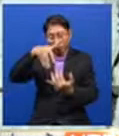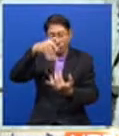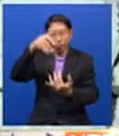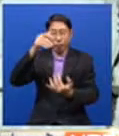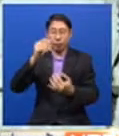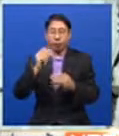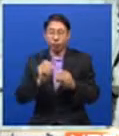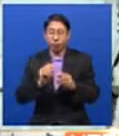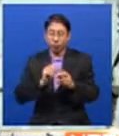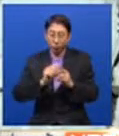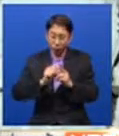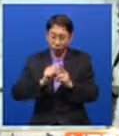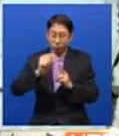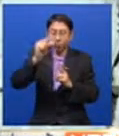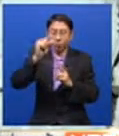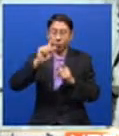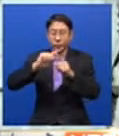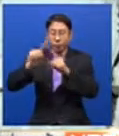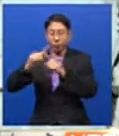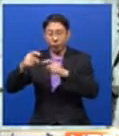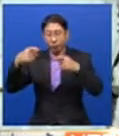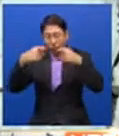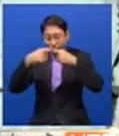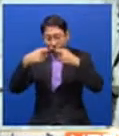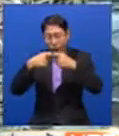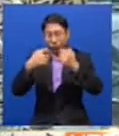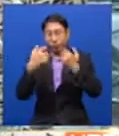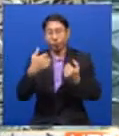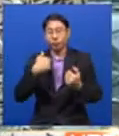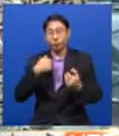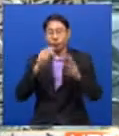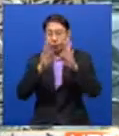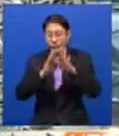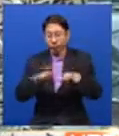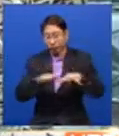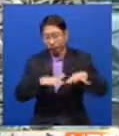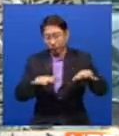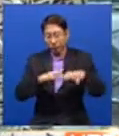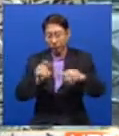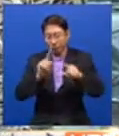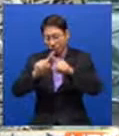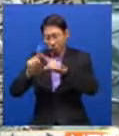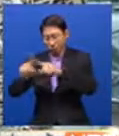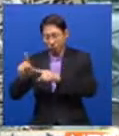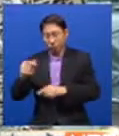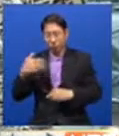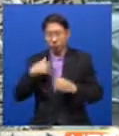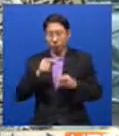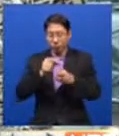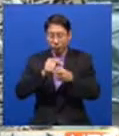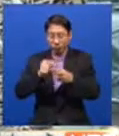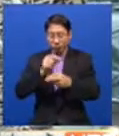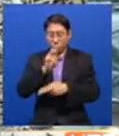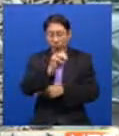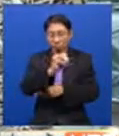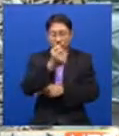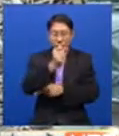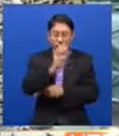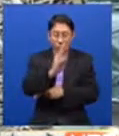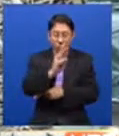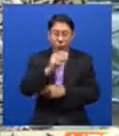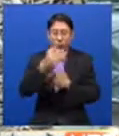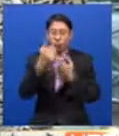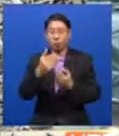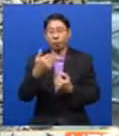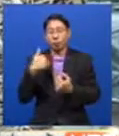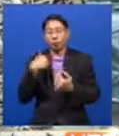องสว่างชนวนจุดระเบิดไฟฟ้าชนวนจุดระเบิดแบบธรรมดาแล้วก็อีกเยอะเลยนะคะมีกระสุนปืน M16 กระสุนปืนอาก้